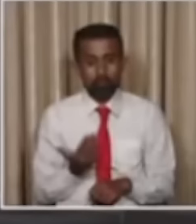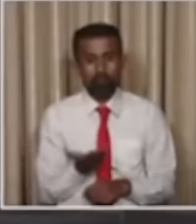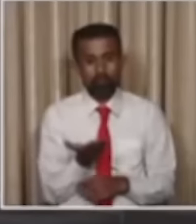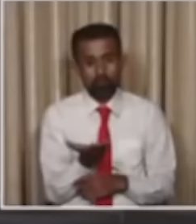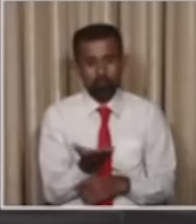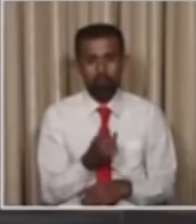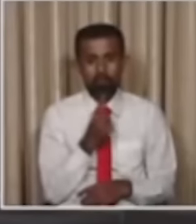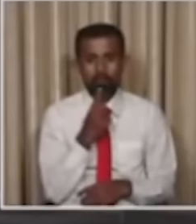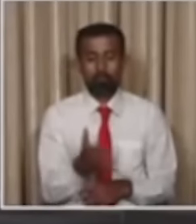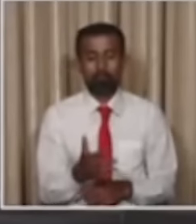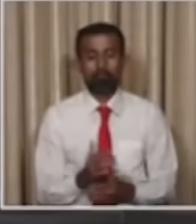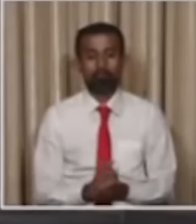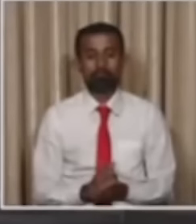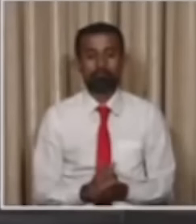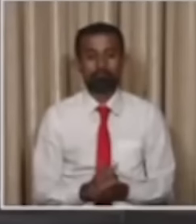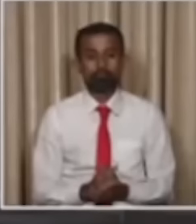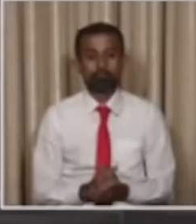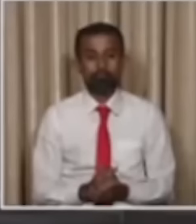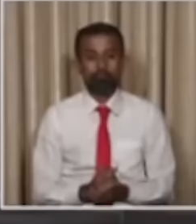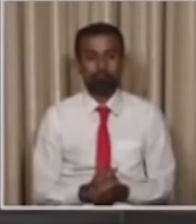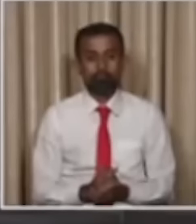ඇත.